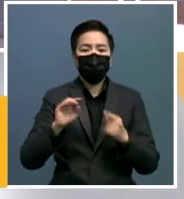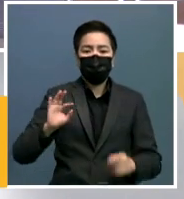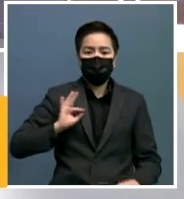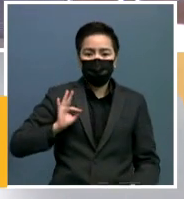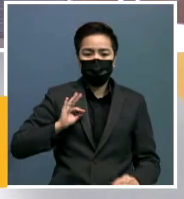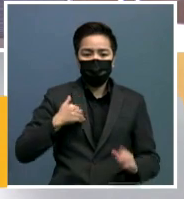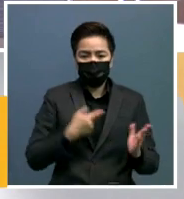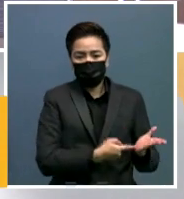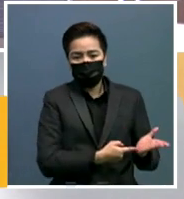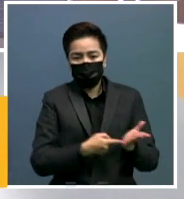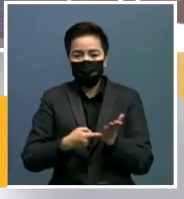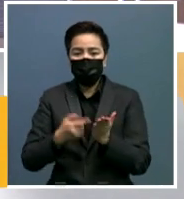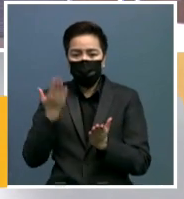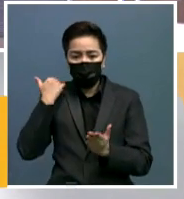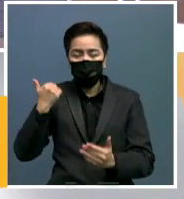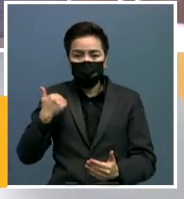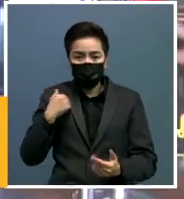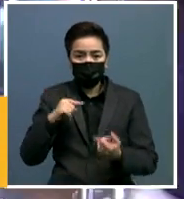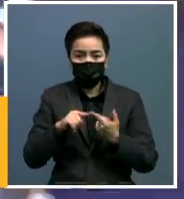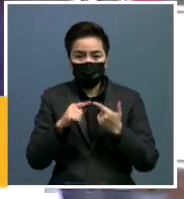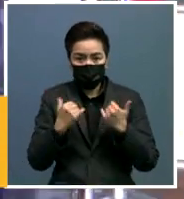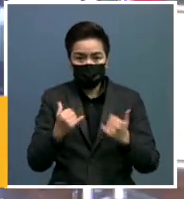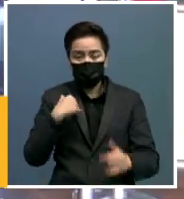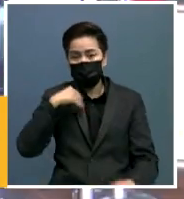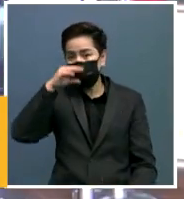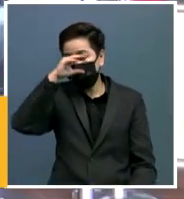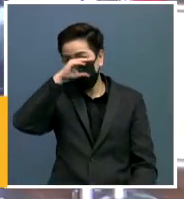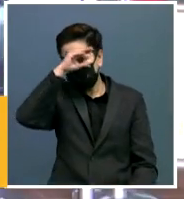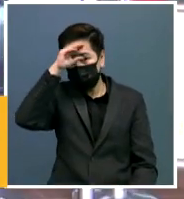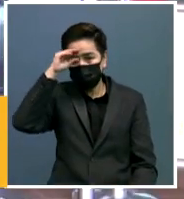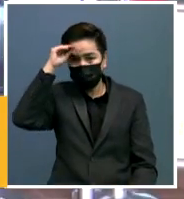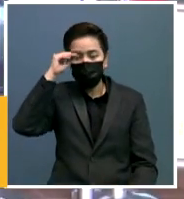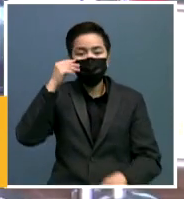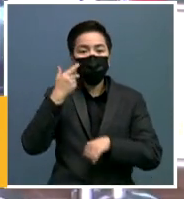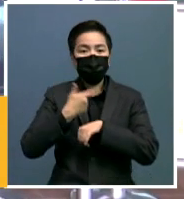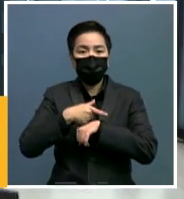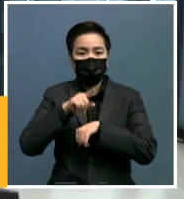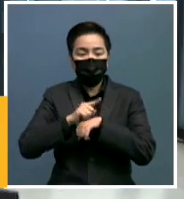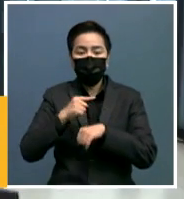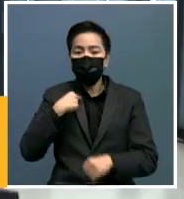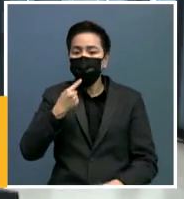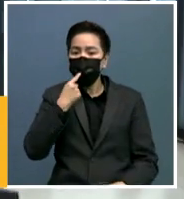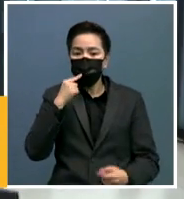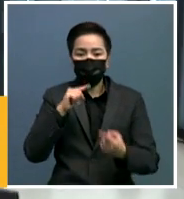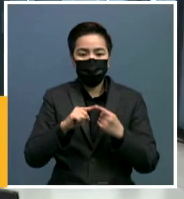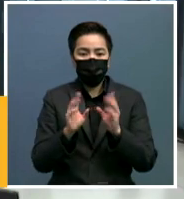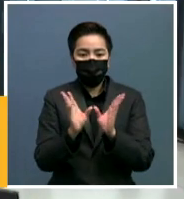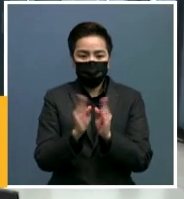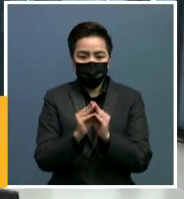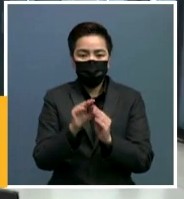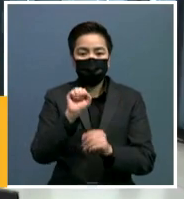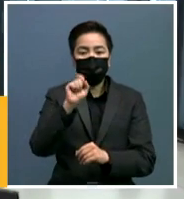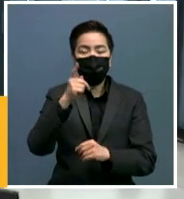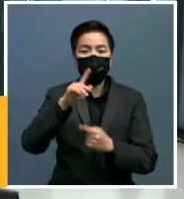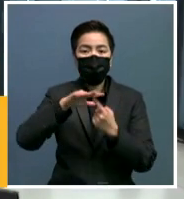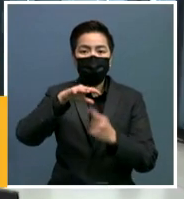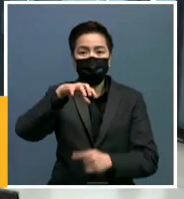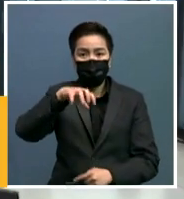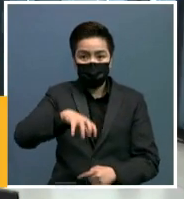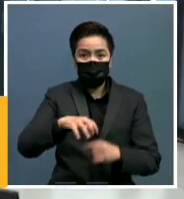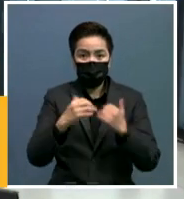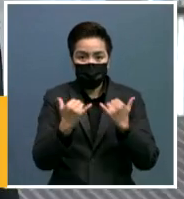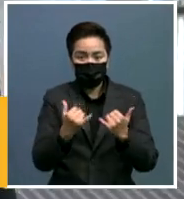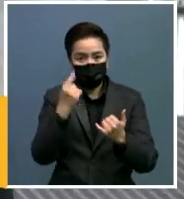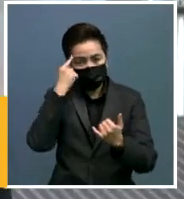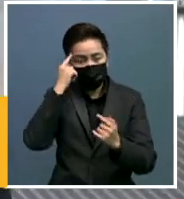มีการเสนอมาก่อนหน้านี้ด้วยนะครับคุณชวนหลีกภัยประธานสภาผู้แทนราษฎรได้กล่าวถึงแนวทางการประชุมสภาในสมัยที่จะเกิดขึ้น